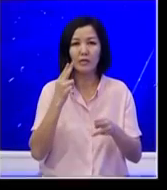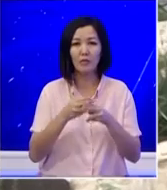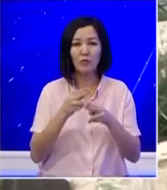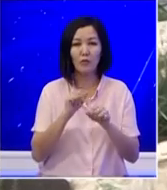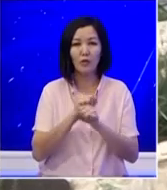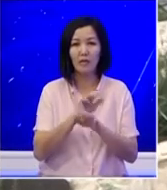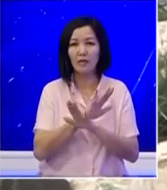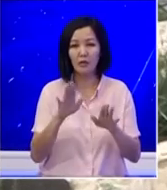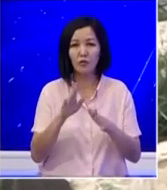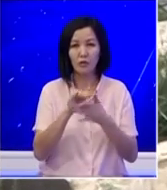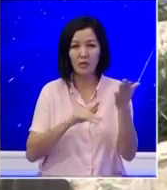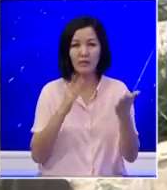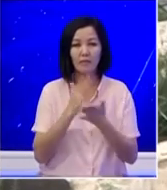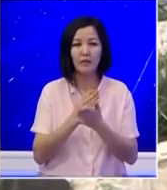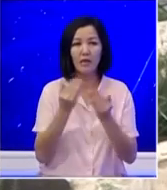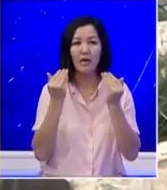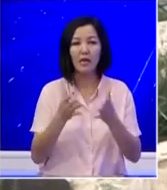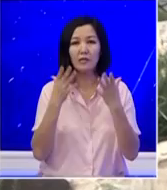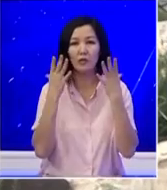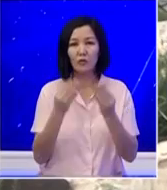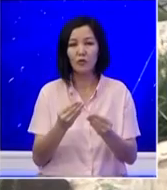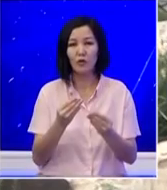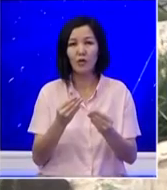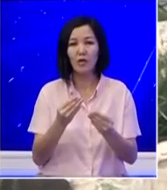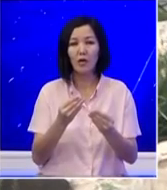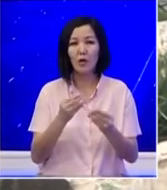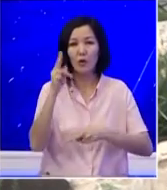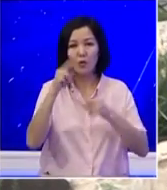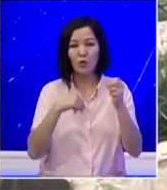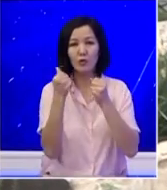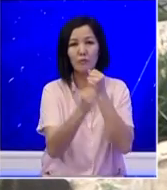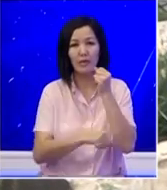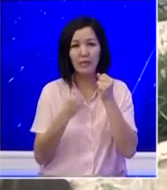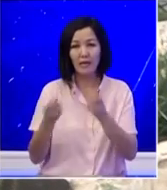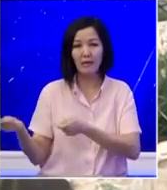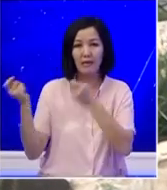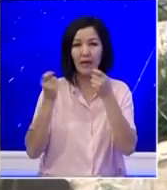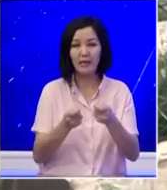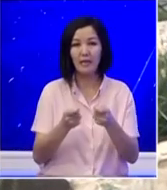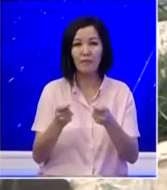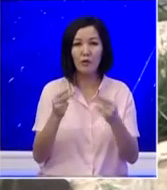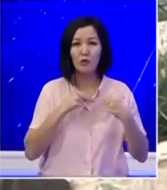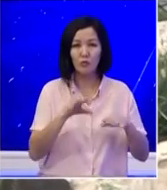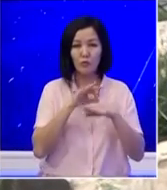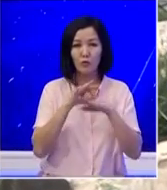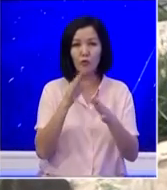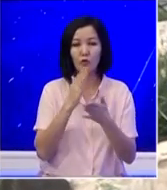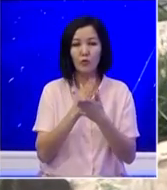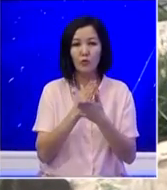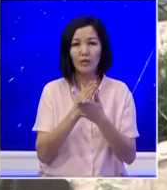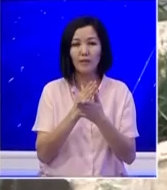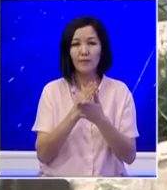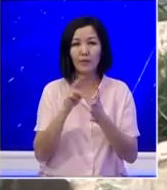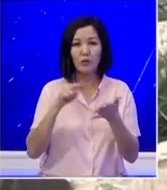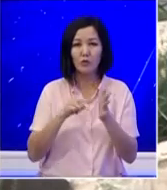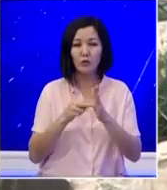тырысты. Қазіргі таңда енді ақырындап мына материалдарды алынып, жұмыстар түгел жүргізілуде. Енді осы жұмыстарды